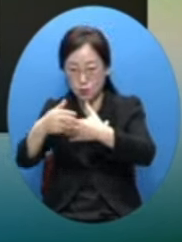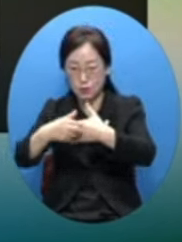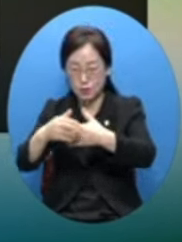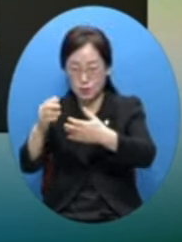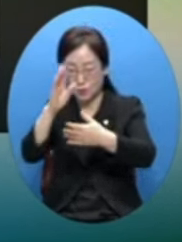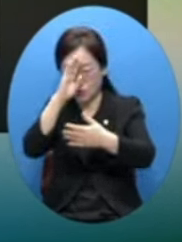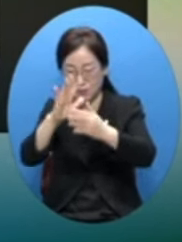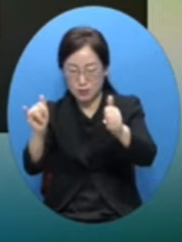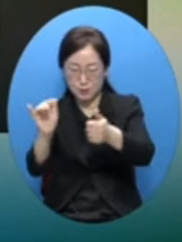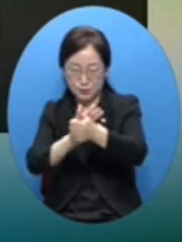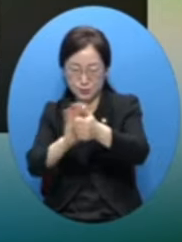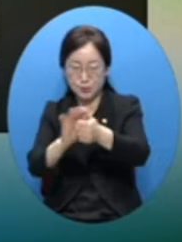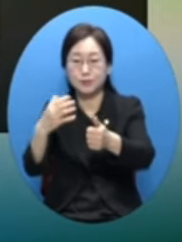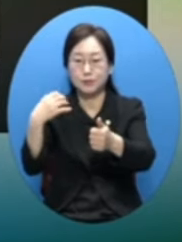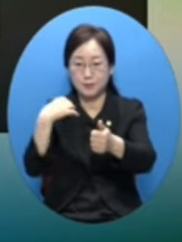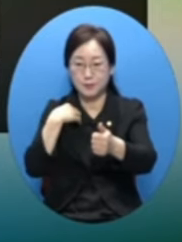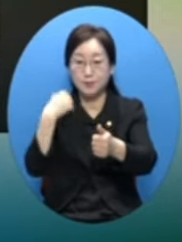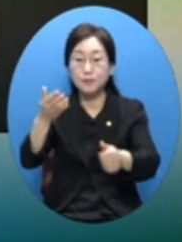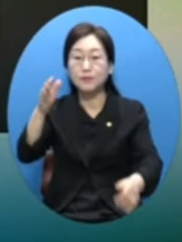돌보는 일을 했습니다. 그런데